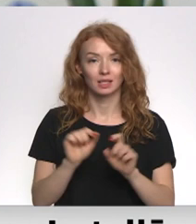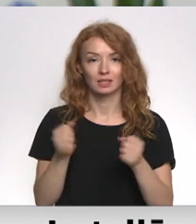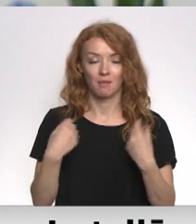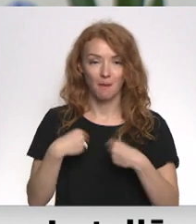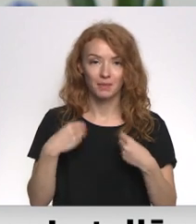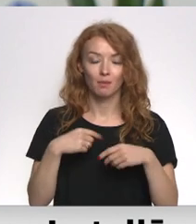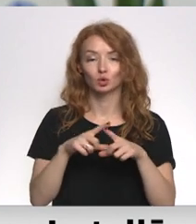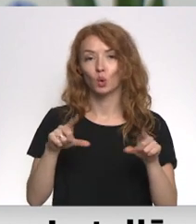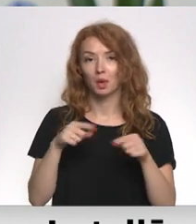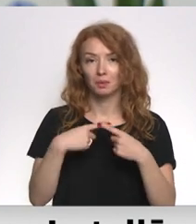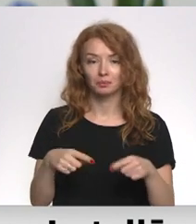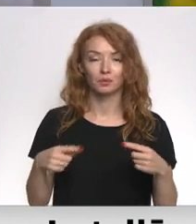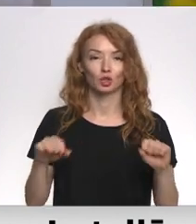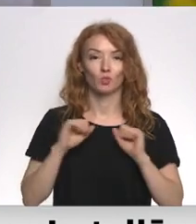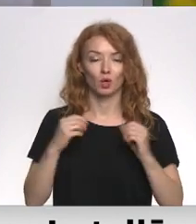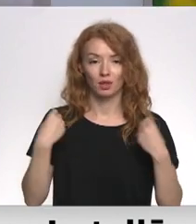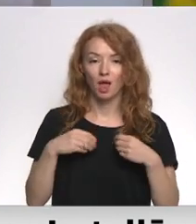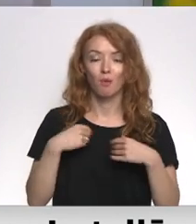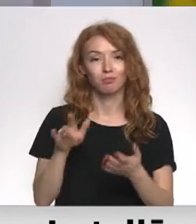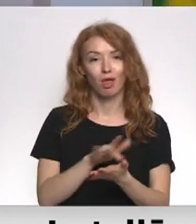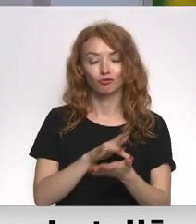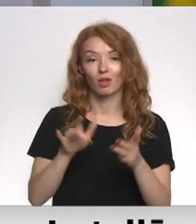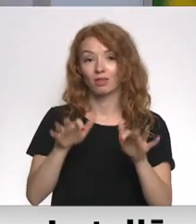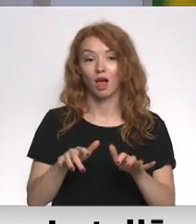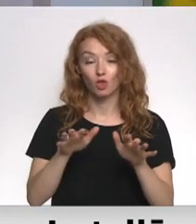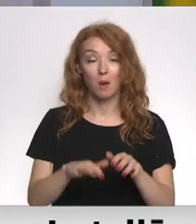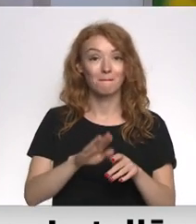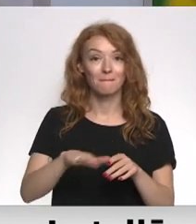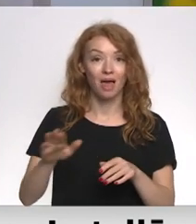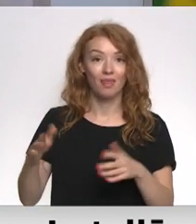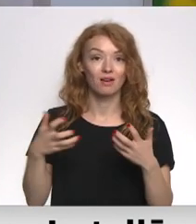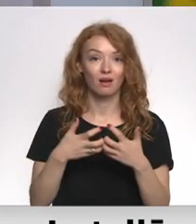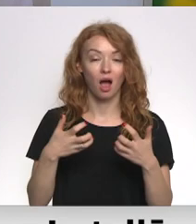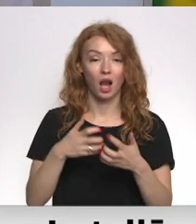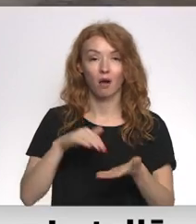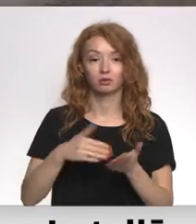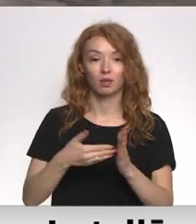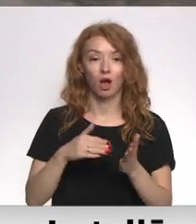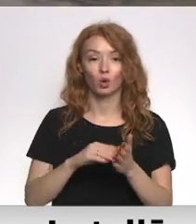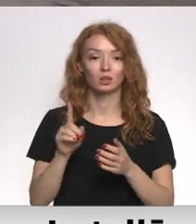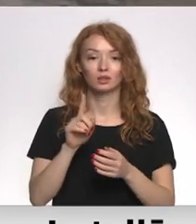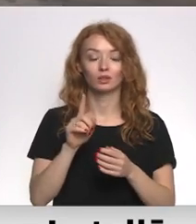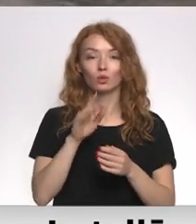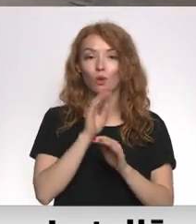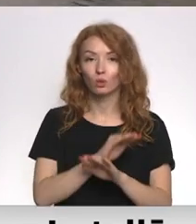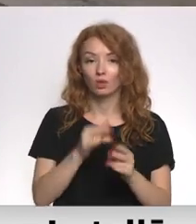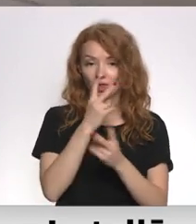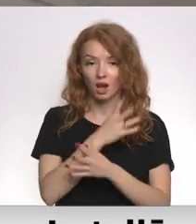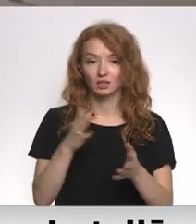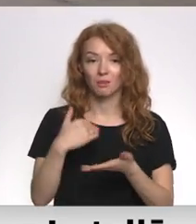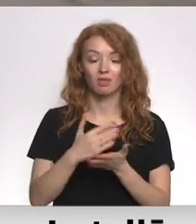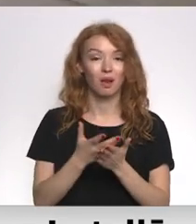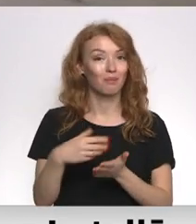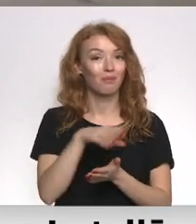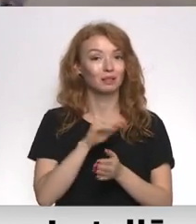skolas lietām, sporta tērpu, planšetēm, datoriem. Tieši bērni kara apstākļos ir tā klusā, neredzamā daļa. Mēs par